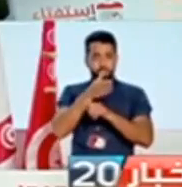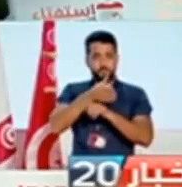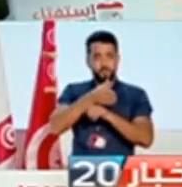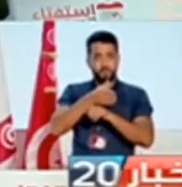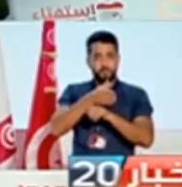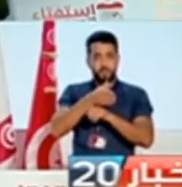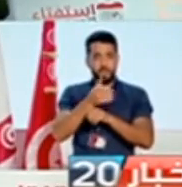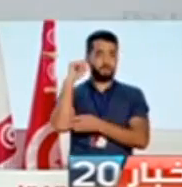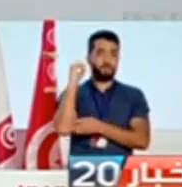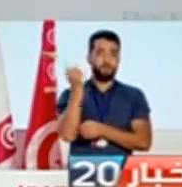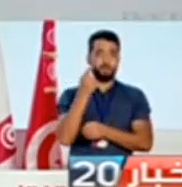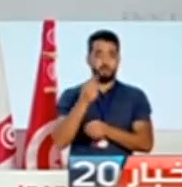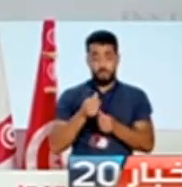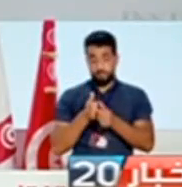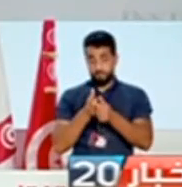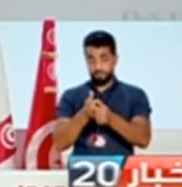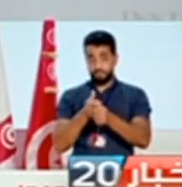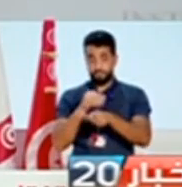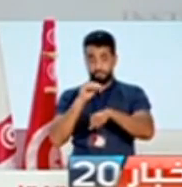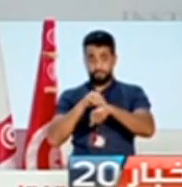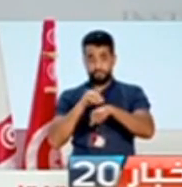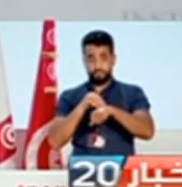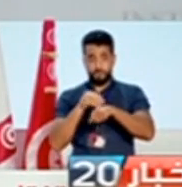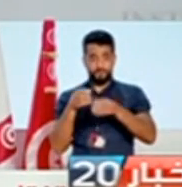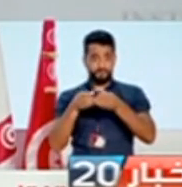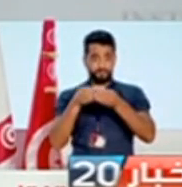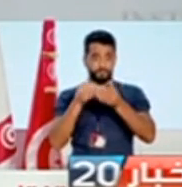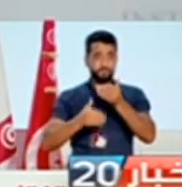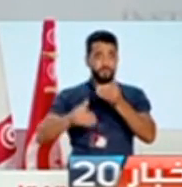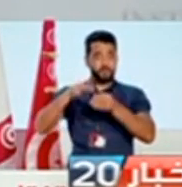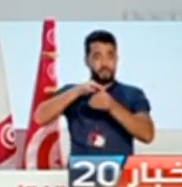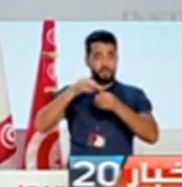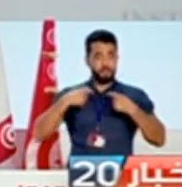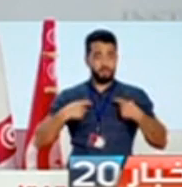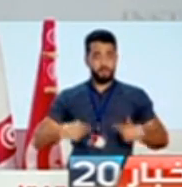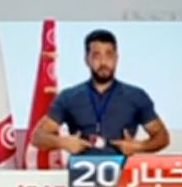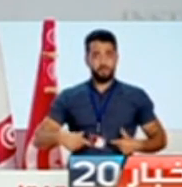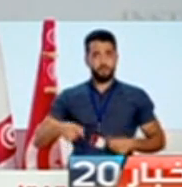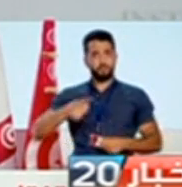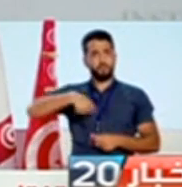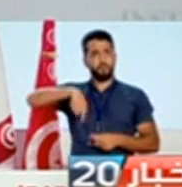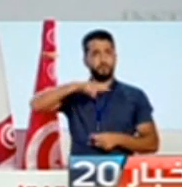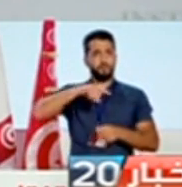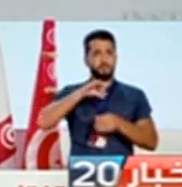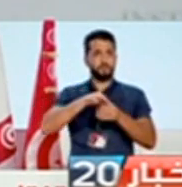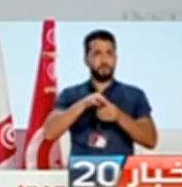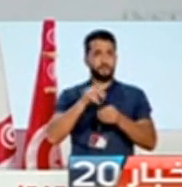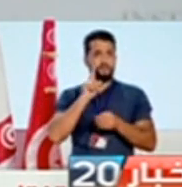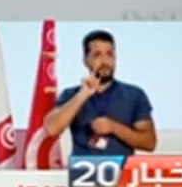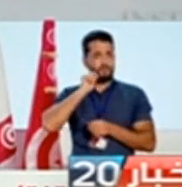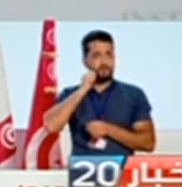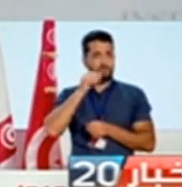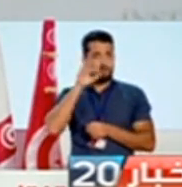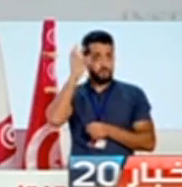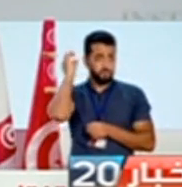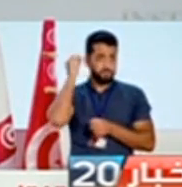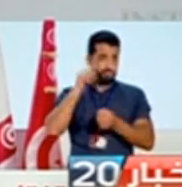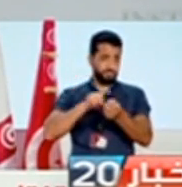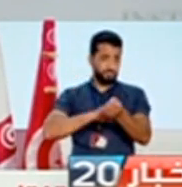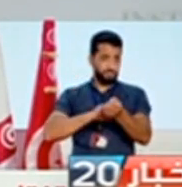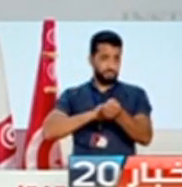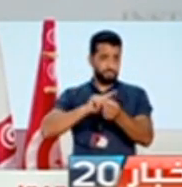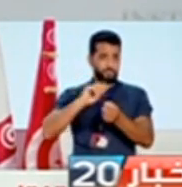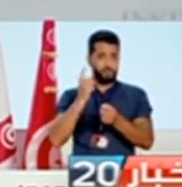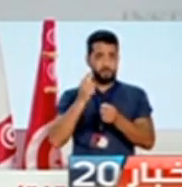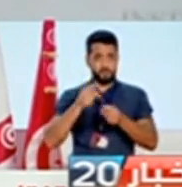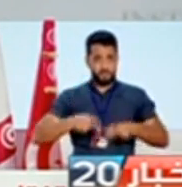فيها بأصواتهم. عودنا كمجلس هيئة عليا مستقلة للانتخابات لجميع الناخبين والناخبات التونسيين والتونسيات